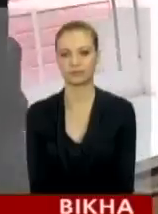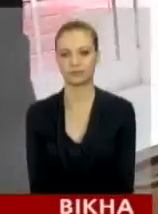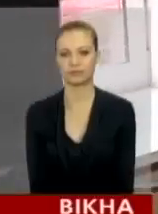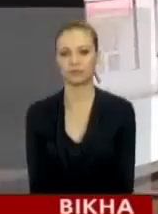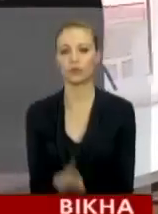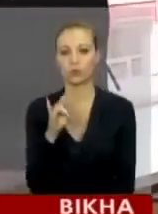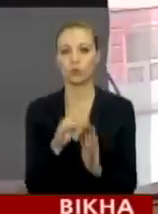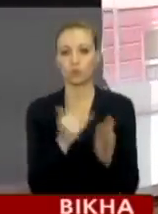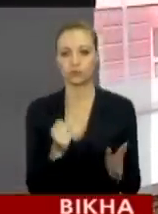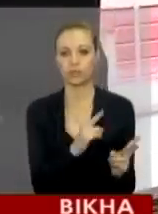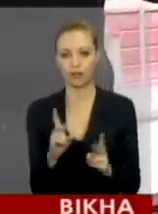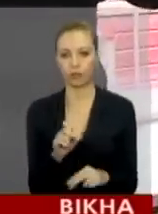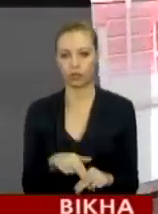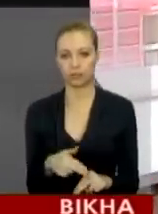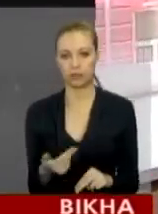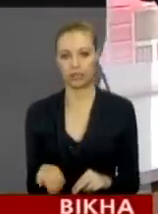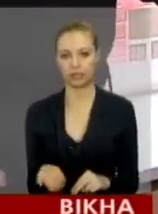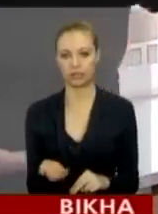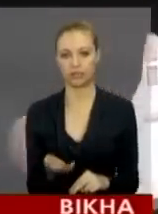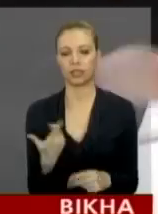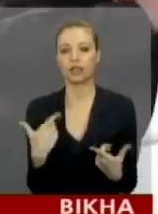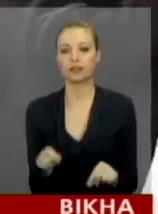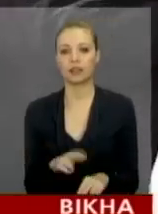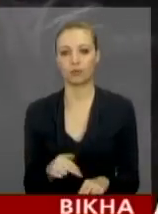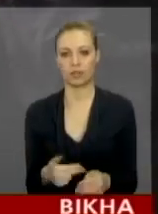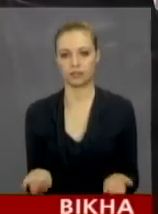Ну позовите кого-то з міліції. Є міліція?